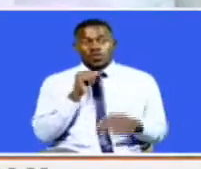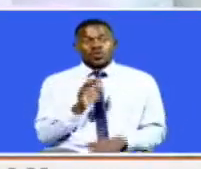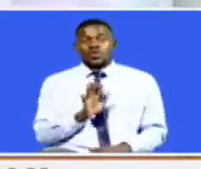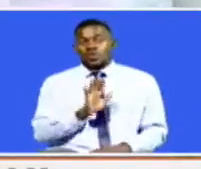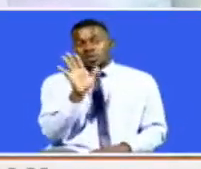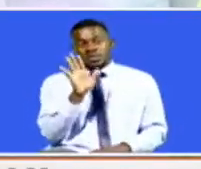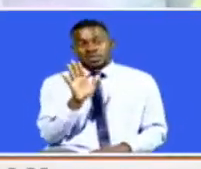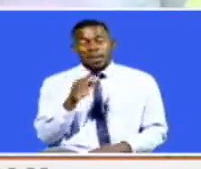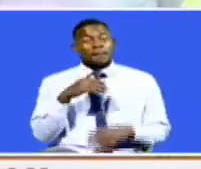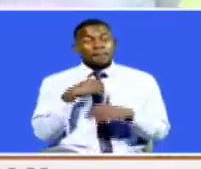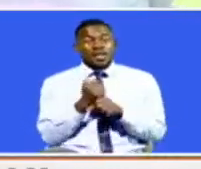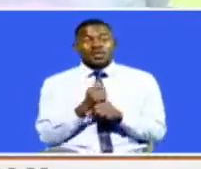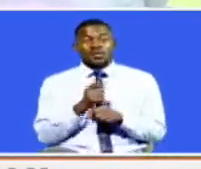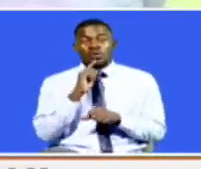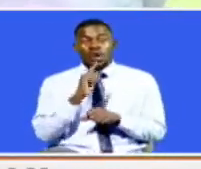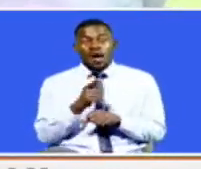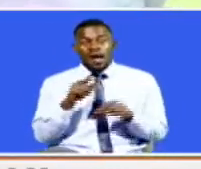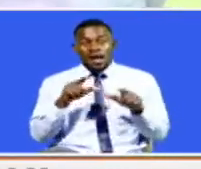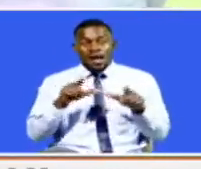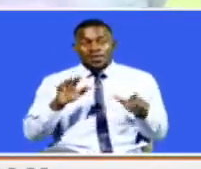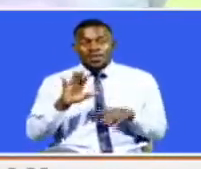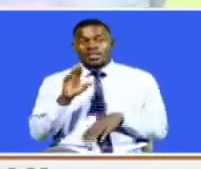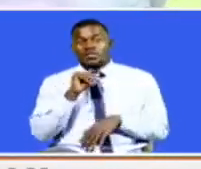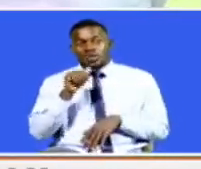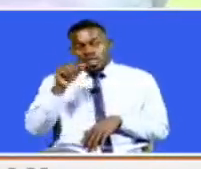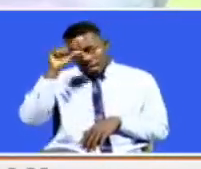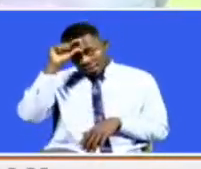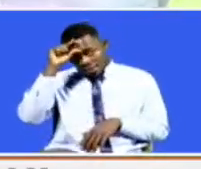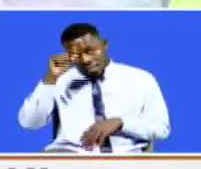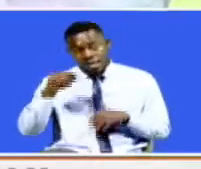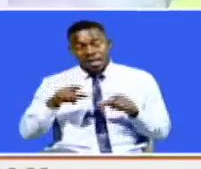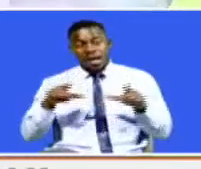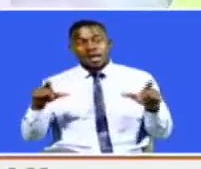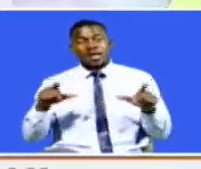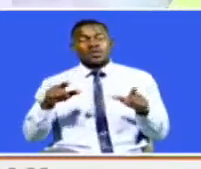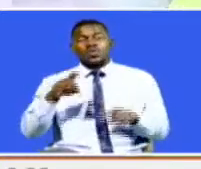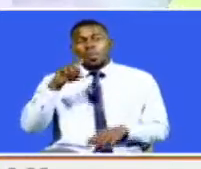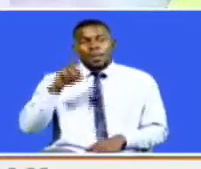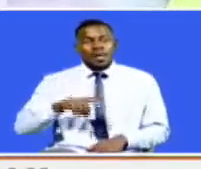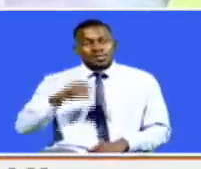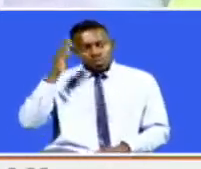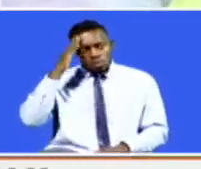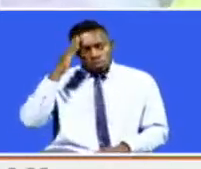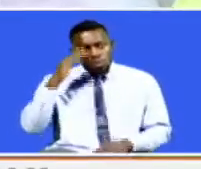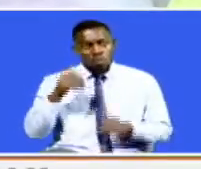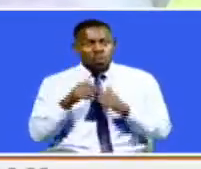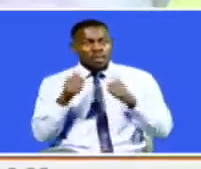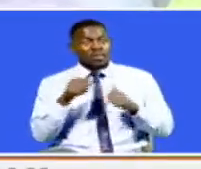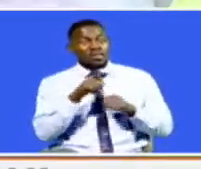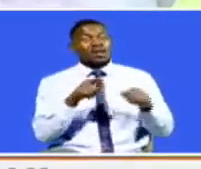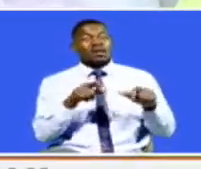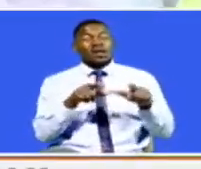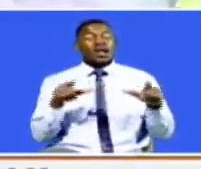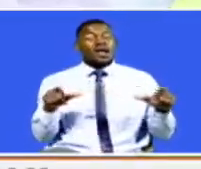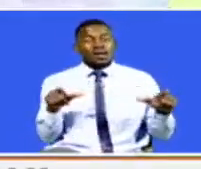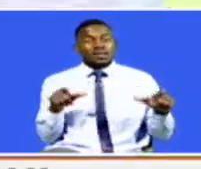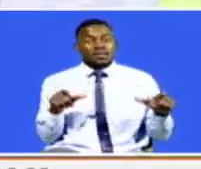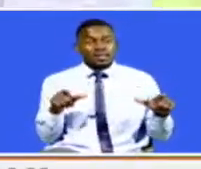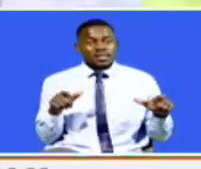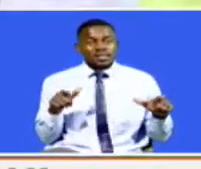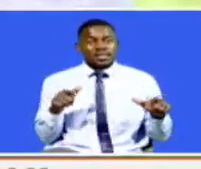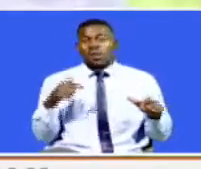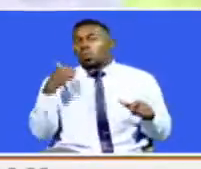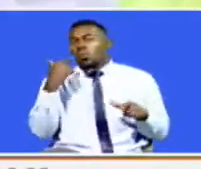haihusiki kamwe kabisa na pahali ya serikali. Uweke kujua lazima hiyo land iko kwa jina